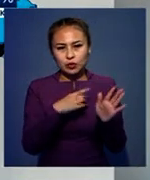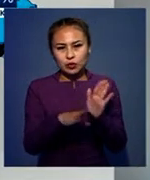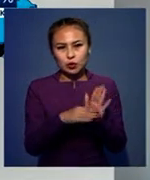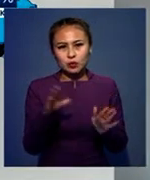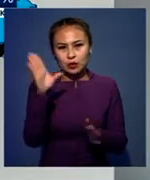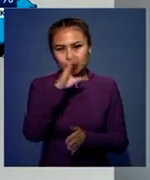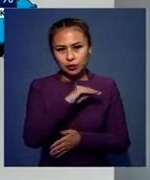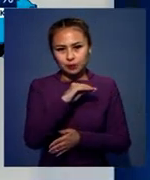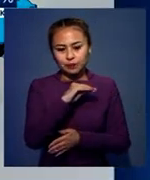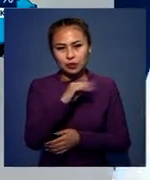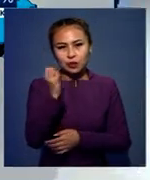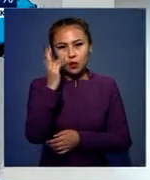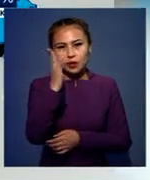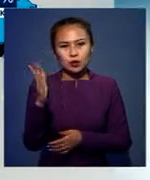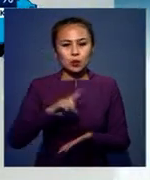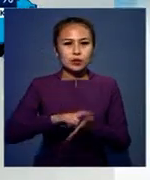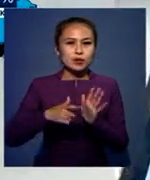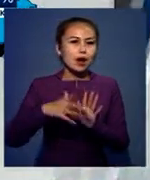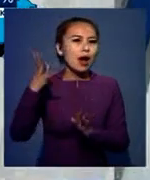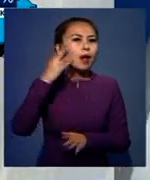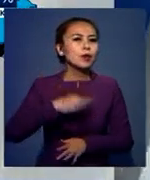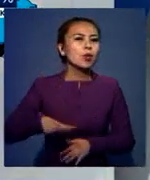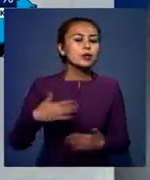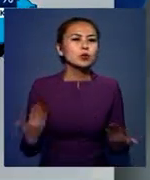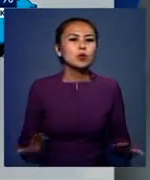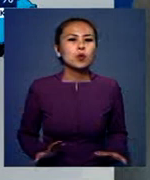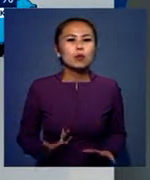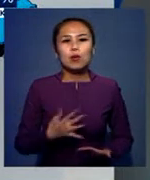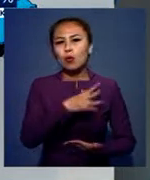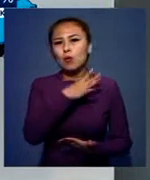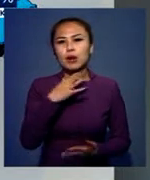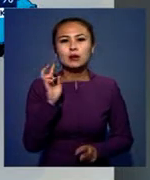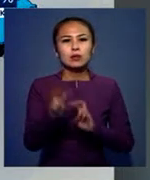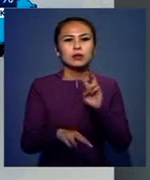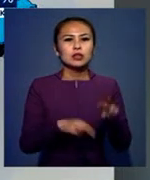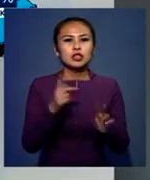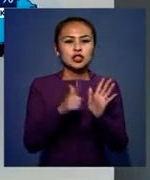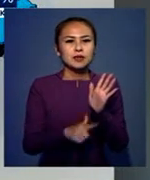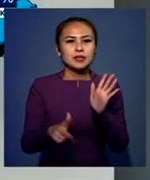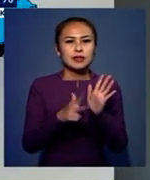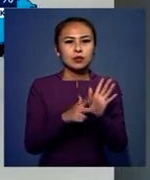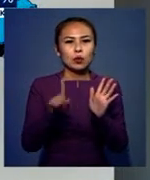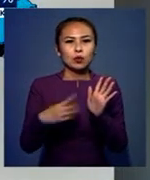79,7% дауыс беріп үлгерген. Соға сайлау учаскелеріне Алматы облысының тұрғындары көп барған. Олардың